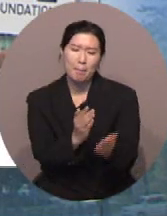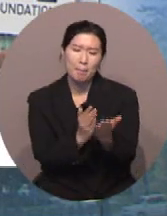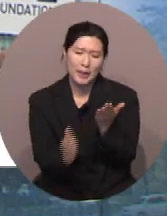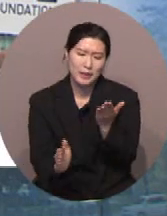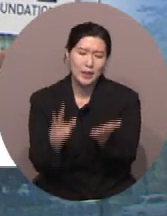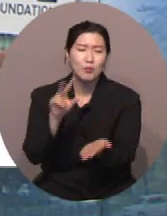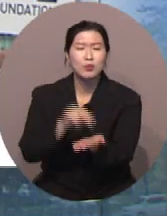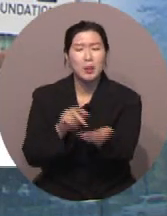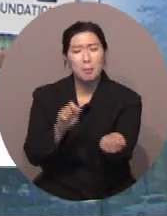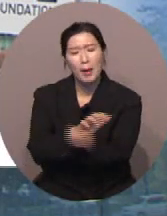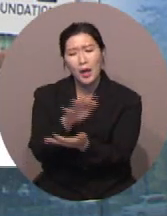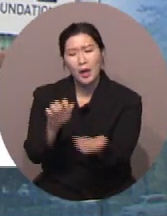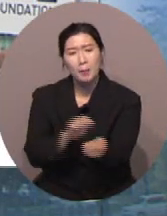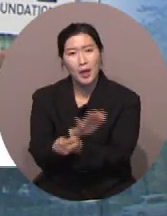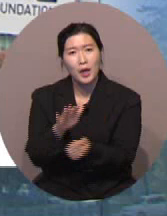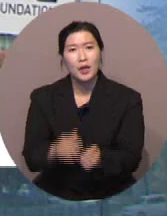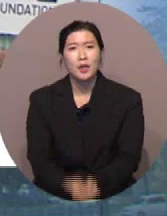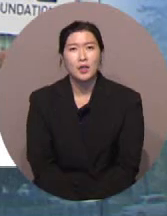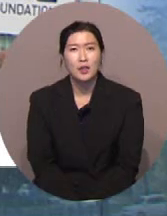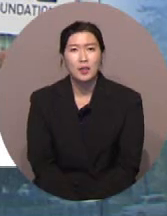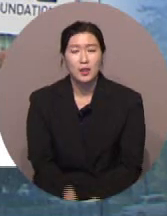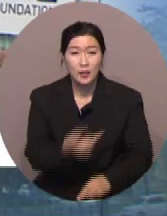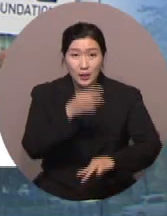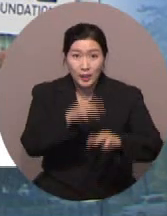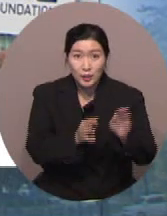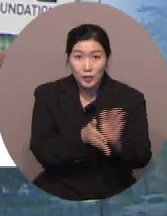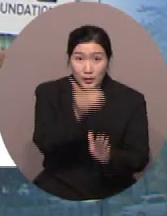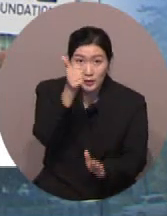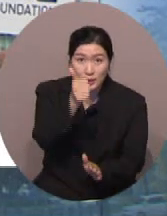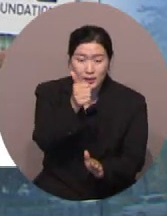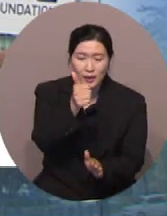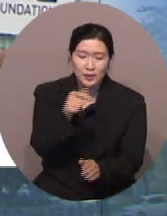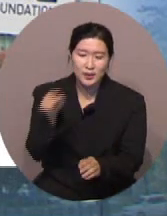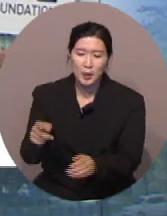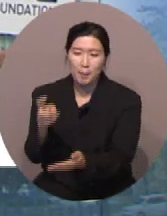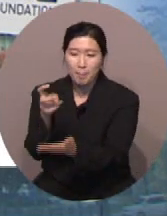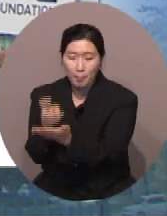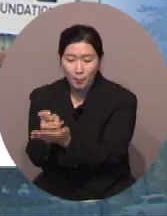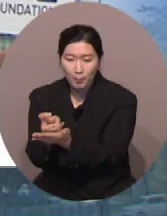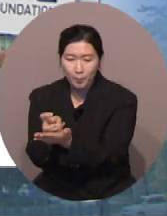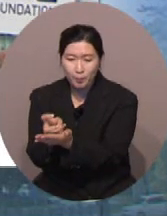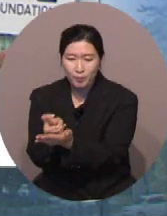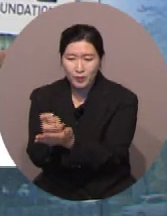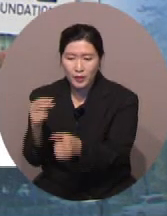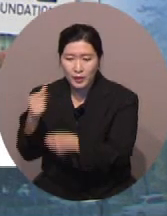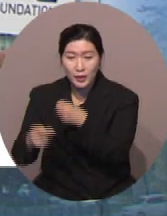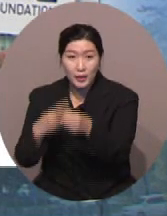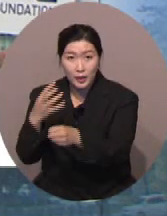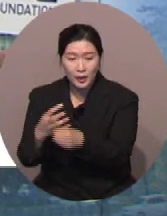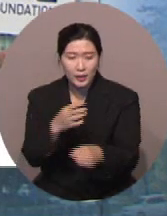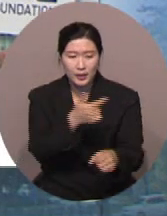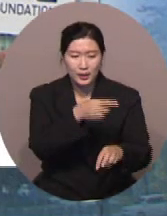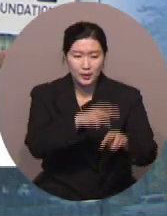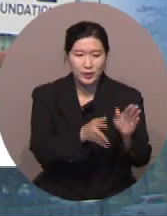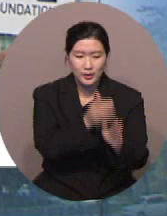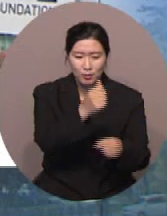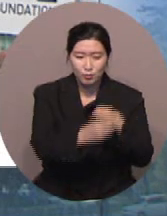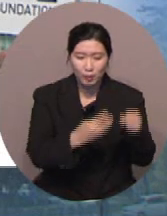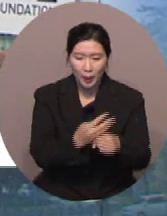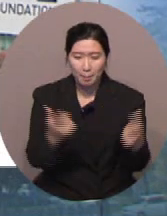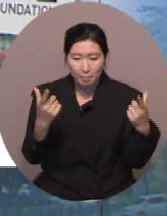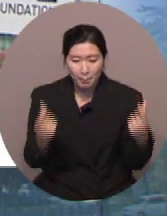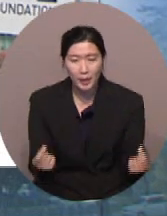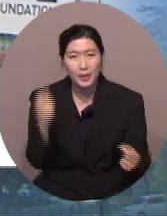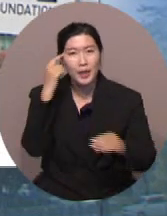나섰습니다 대전시가 출자 출연 1 기 본 정 들의 임기를 시장 들의 임기와 맞추는 조례 제정을 추진하는 건데요